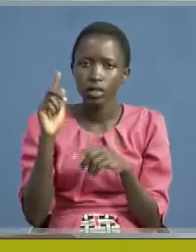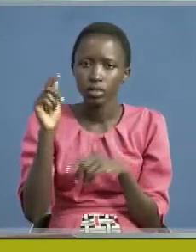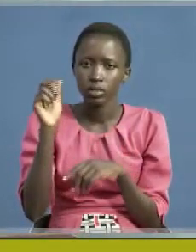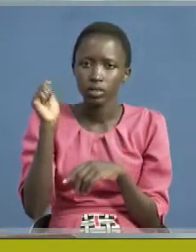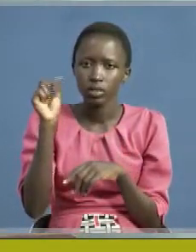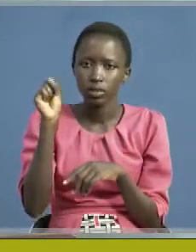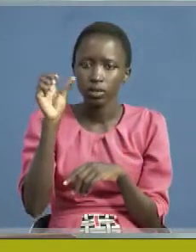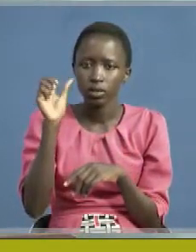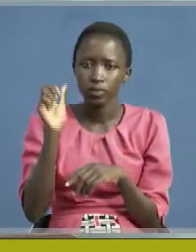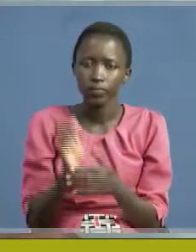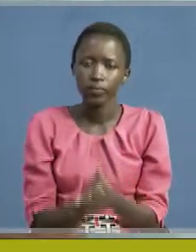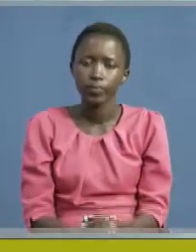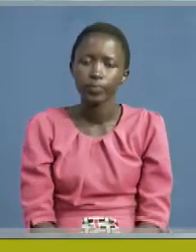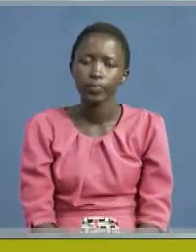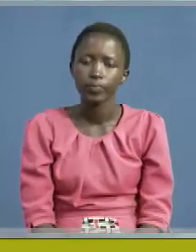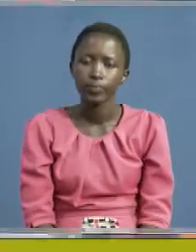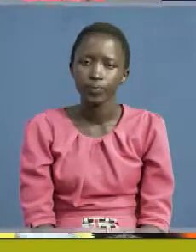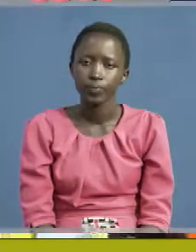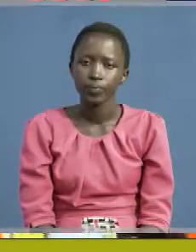NTSA.